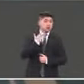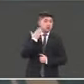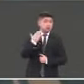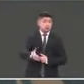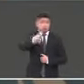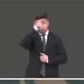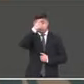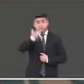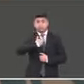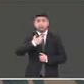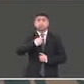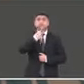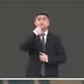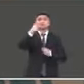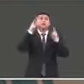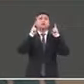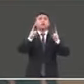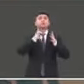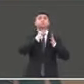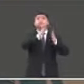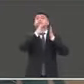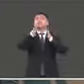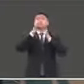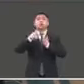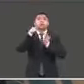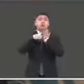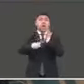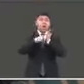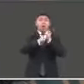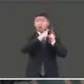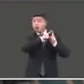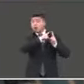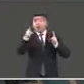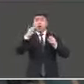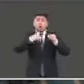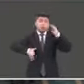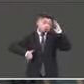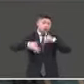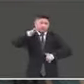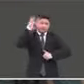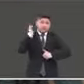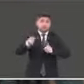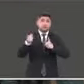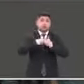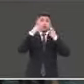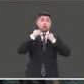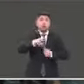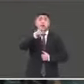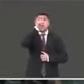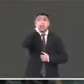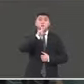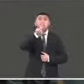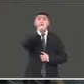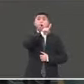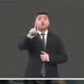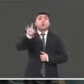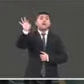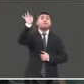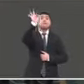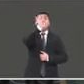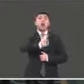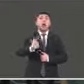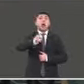ülkemizin yıllık ihracatı tarihimizi en yüksek seviyesine ulaşarak 210 milyar